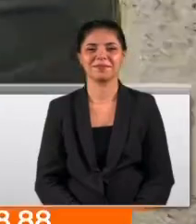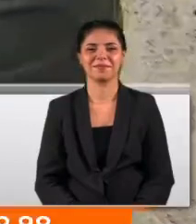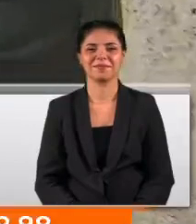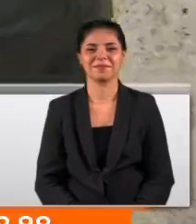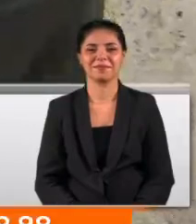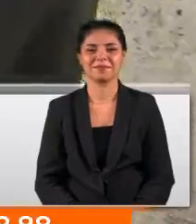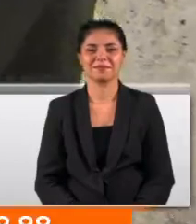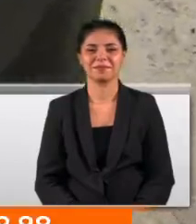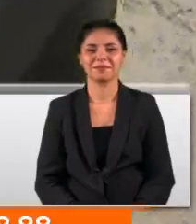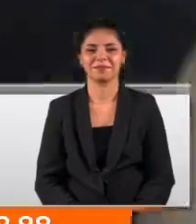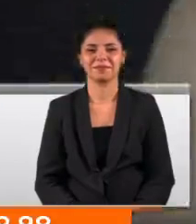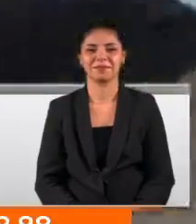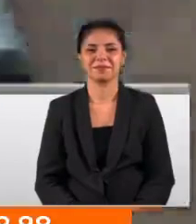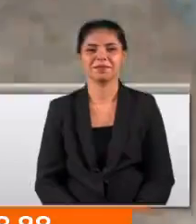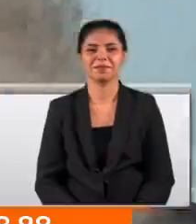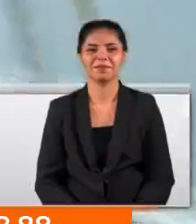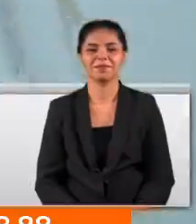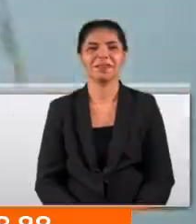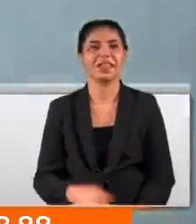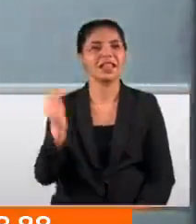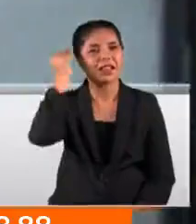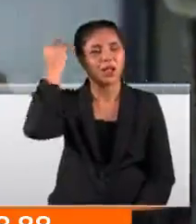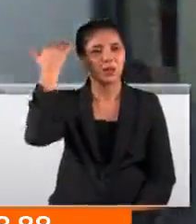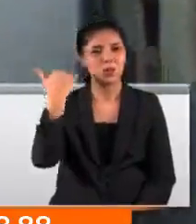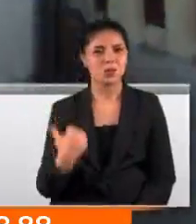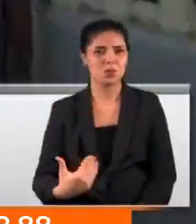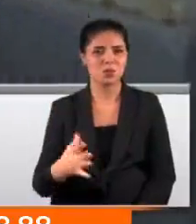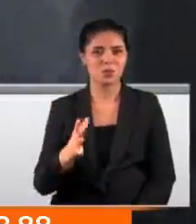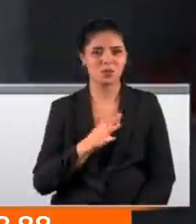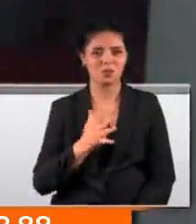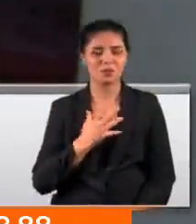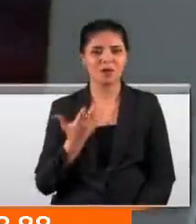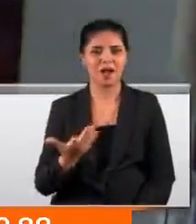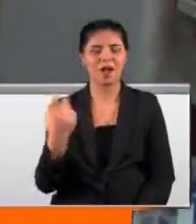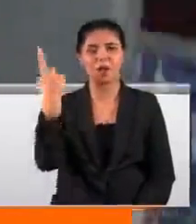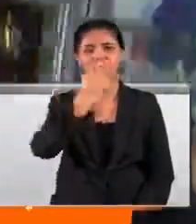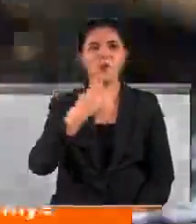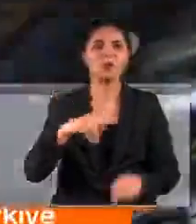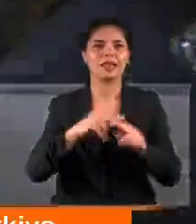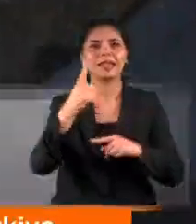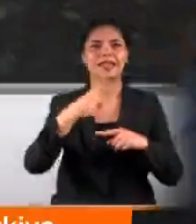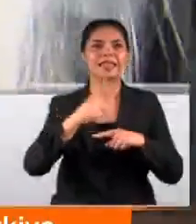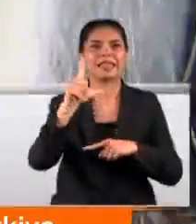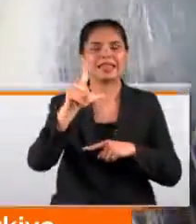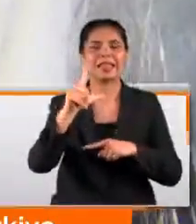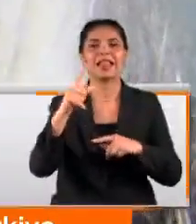Ataları Kızılderili zaten kendisinin. Uzun saçları, hali, tavırları Kızılderili. Ama o tipik bir